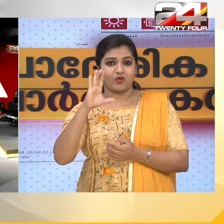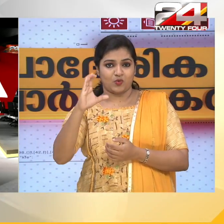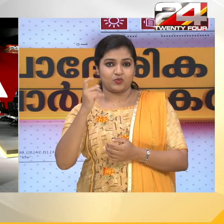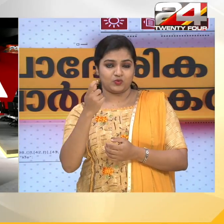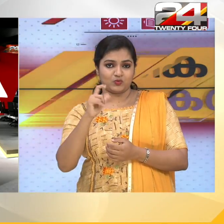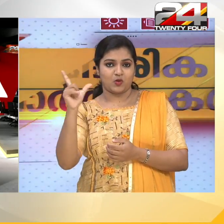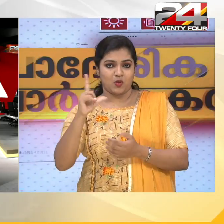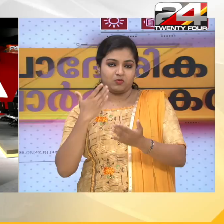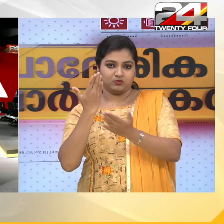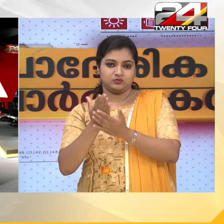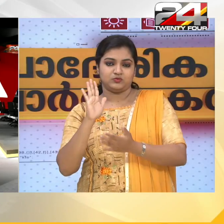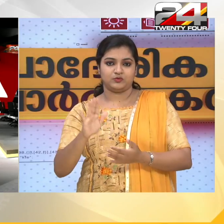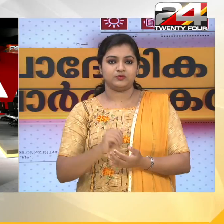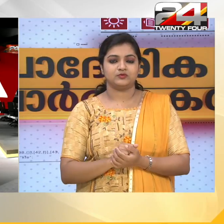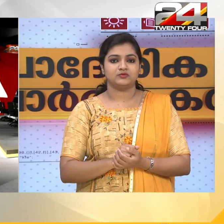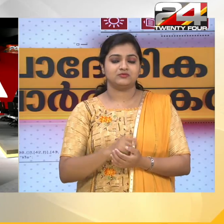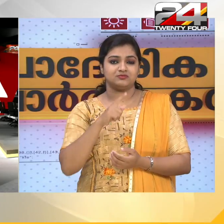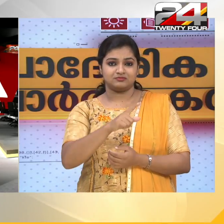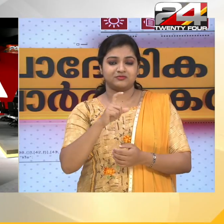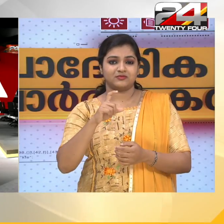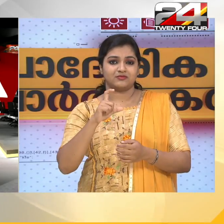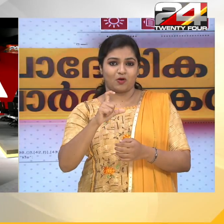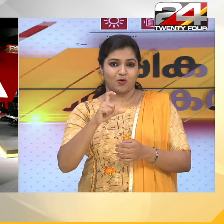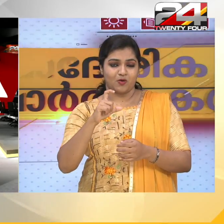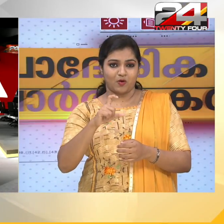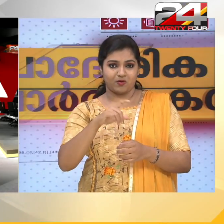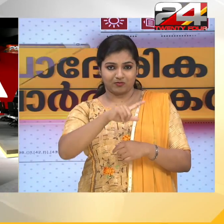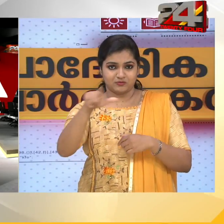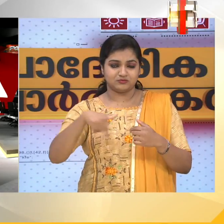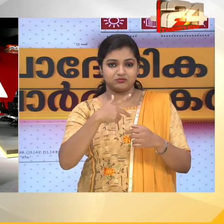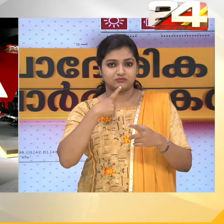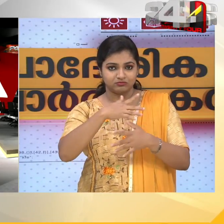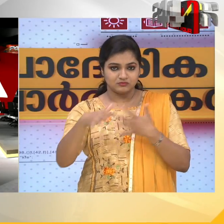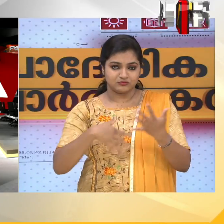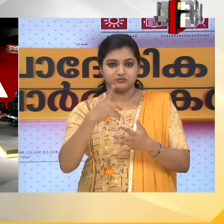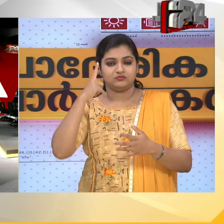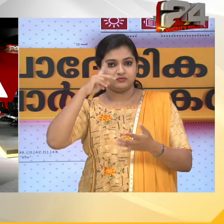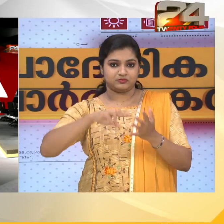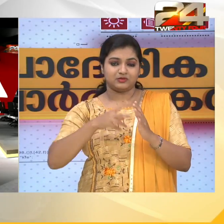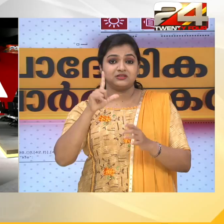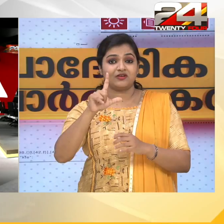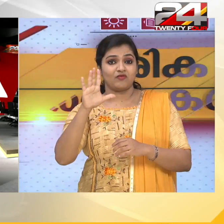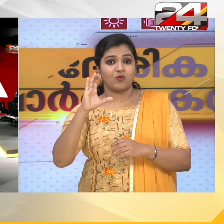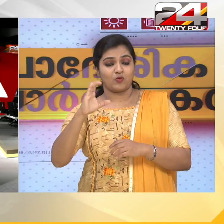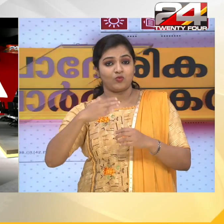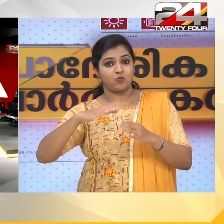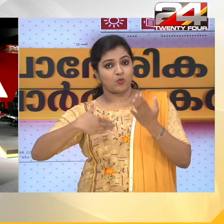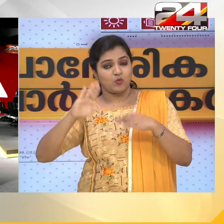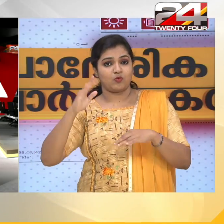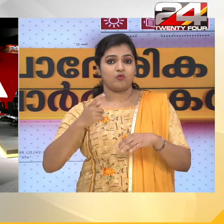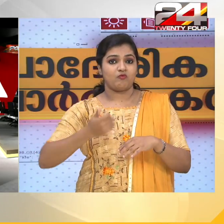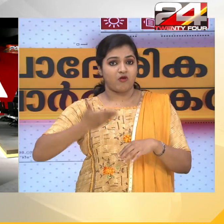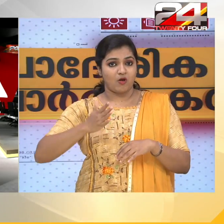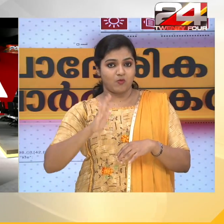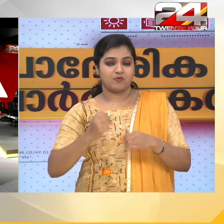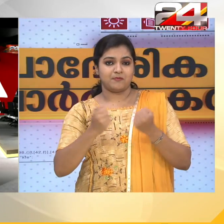ബാങ്കിനെ സമീപിച്ചത്. നഗരസഭാ ഭരണസമിതി കൂട്ടായെടുത്ത തീരുമാനപ്രകാരമാണ് 75 കോടിയിലധികം മൂല്യമുള്ള ബസ് സ്റ്റാൻഡ് പണയം